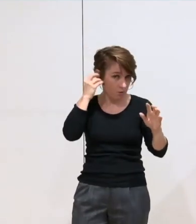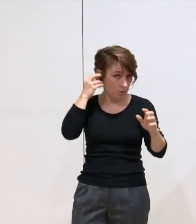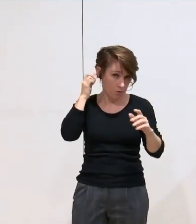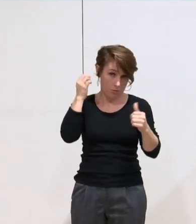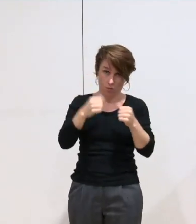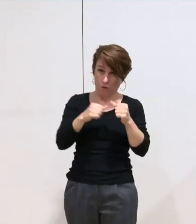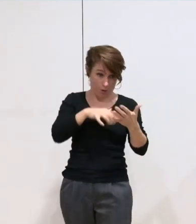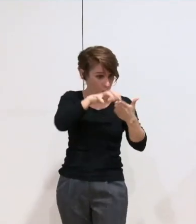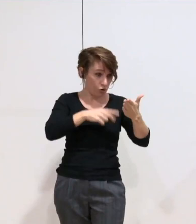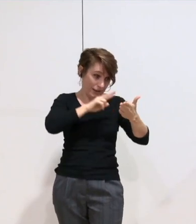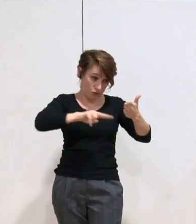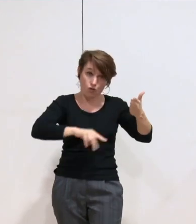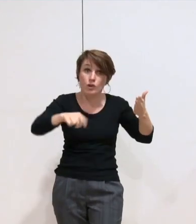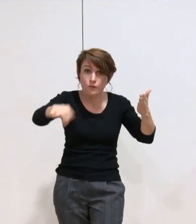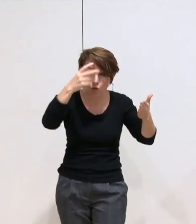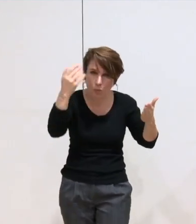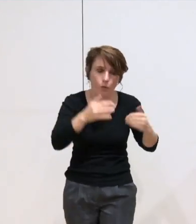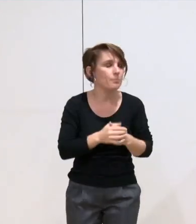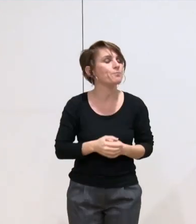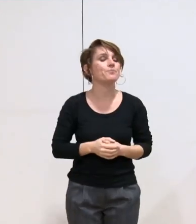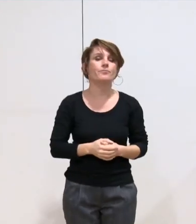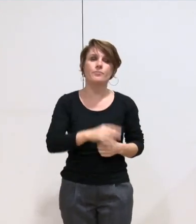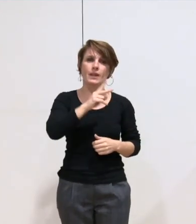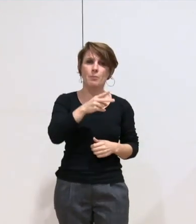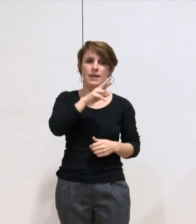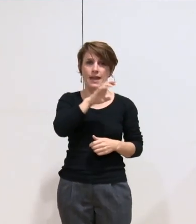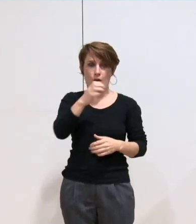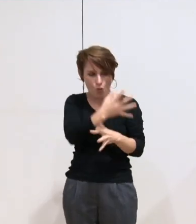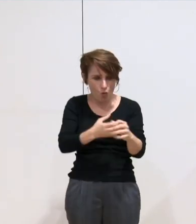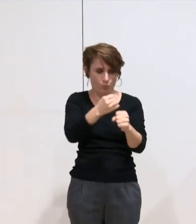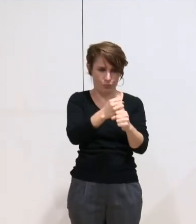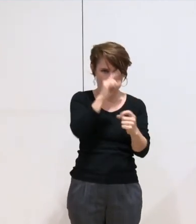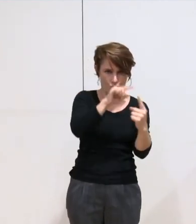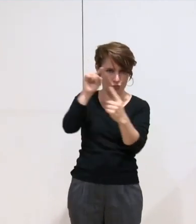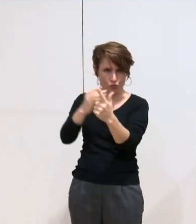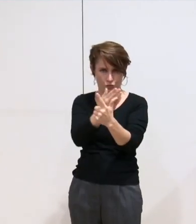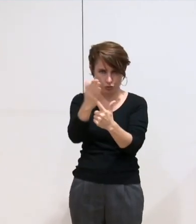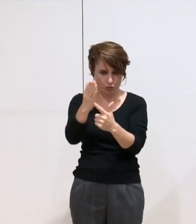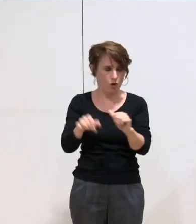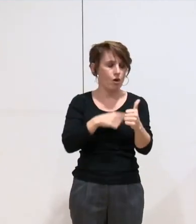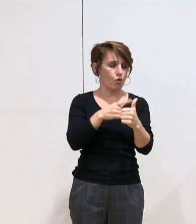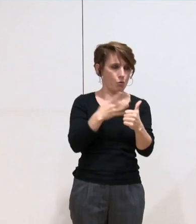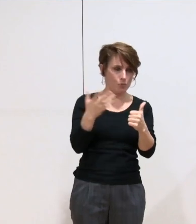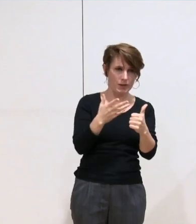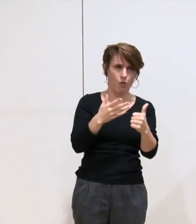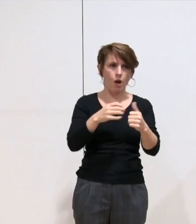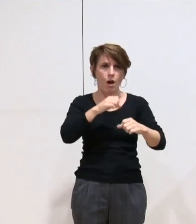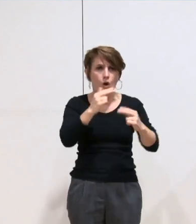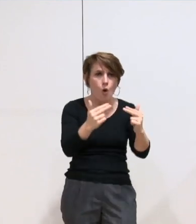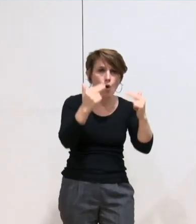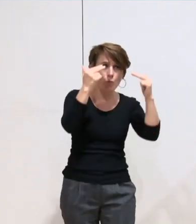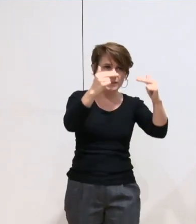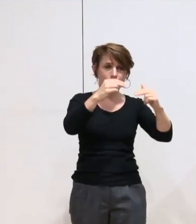comprenez. La mise en place d'un PRE présente un double intérêt. D'une part, optimiser la mobilisation des